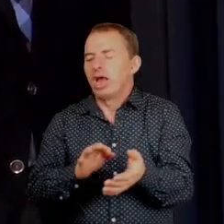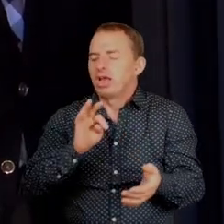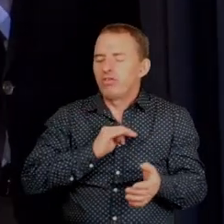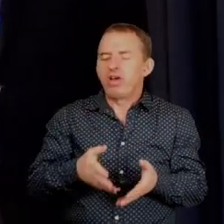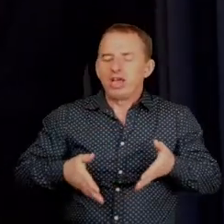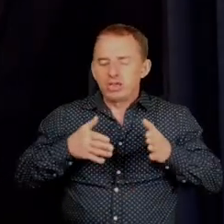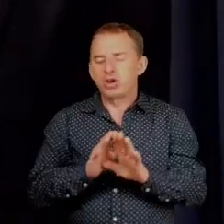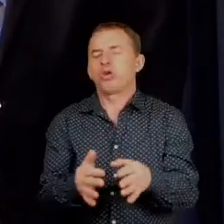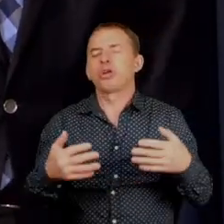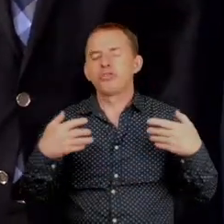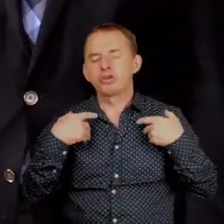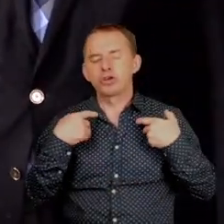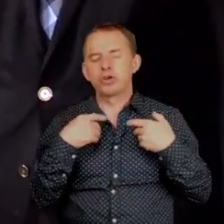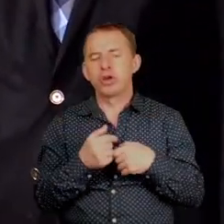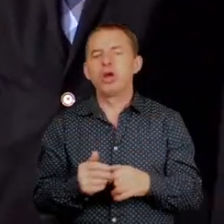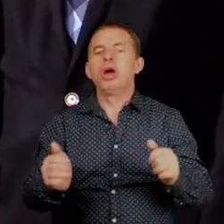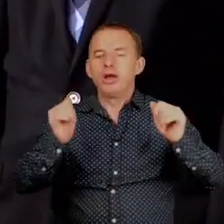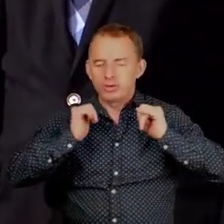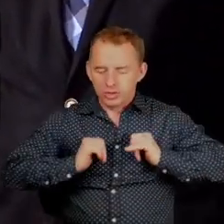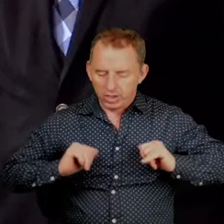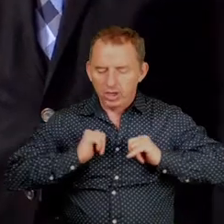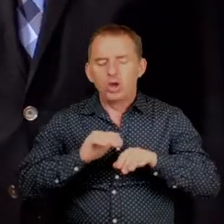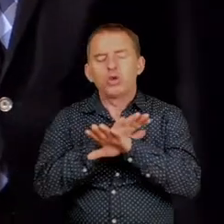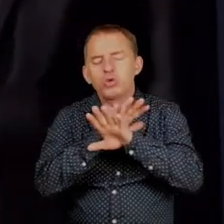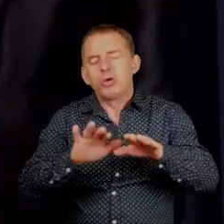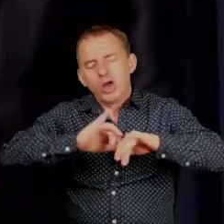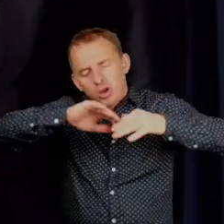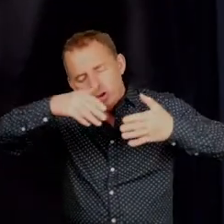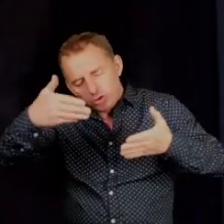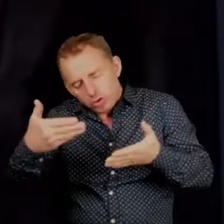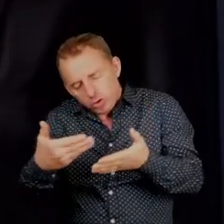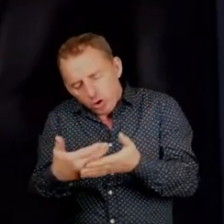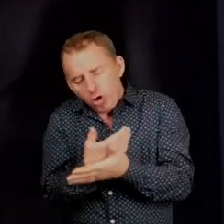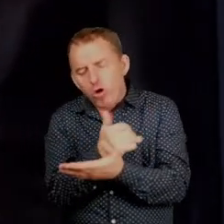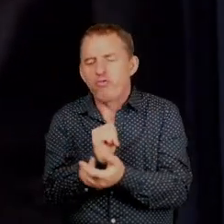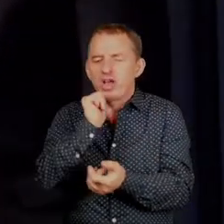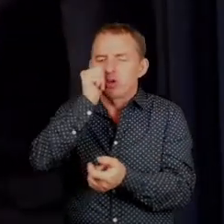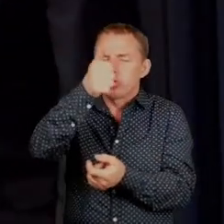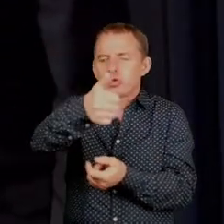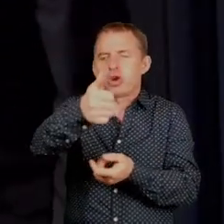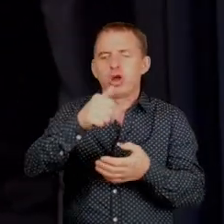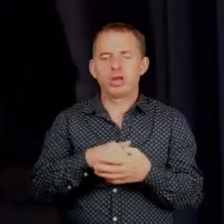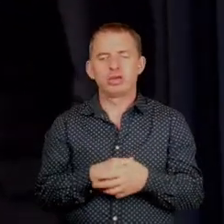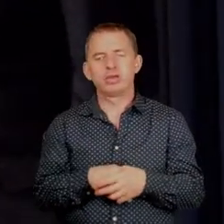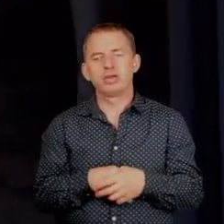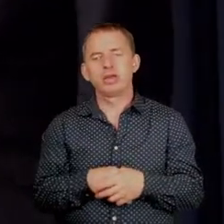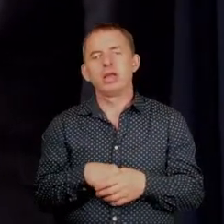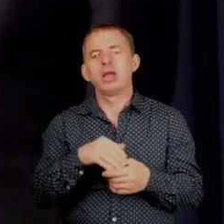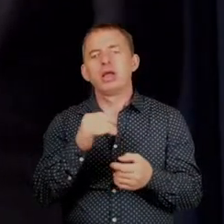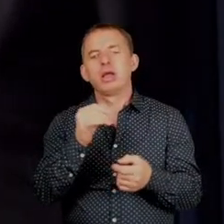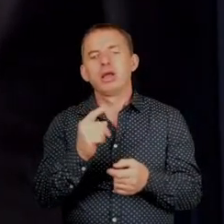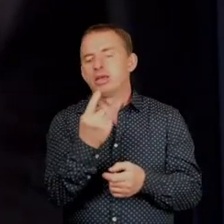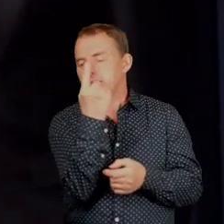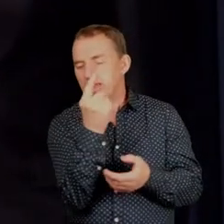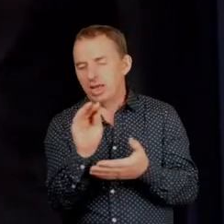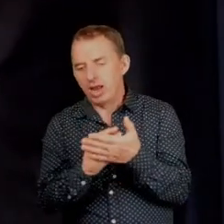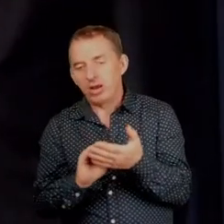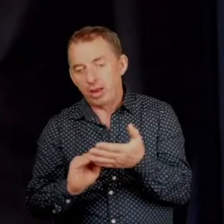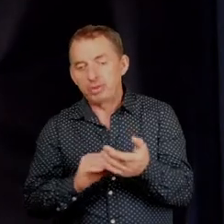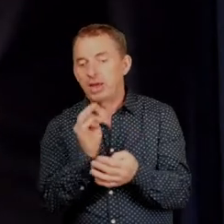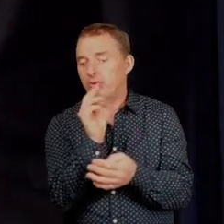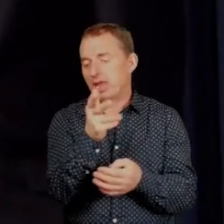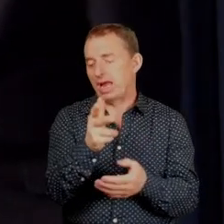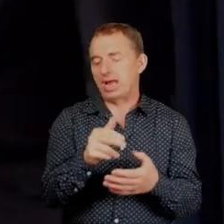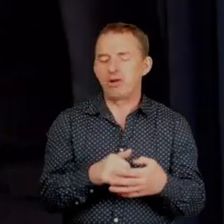a brand new tomorrow. Czekali na zupełnie nowe jutro. One writer wrote it this way. Jeden autor napisał tak.